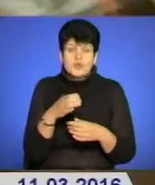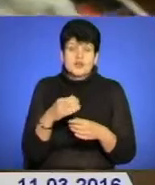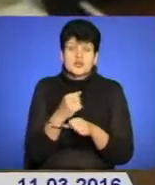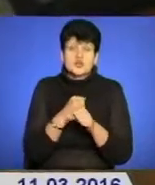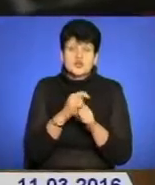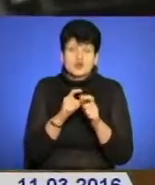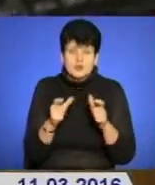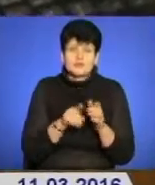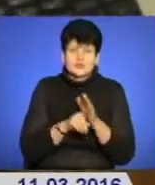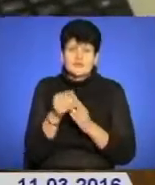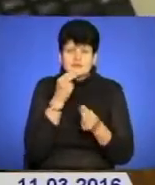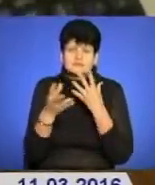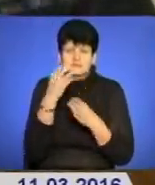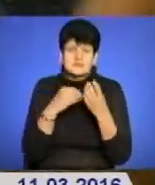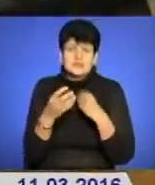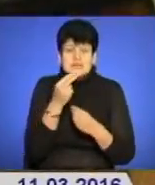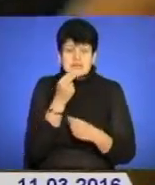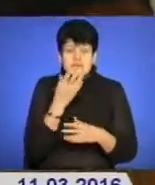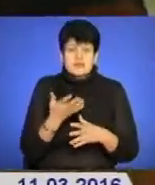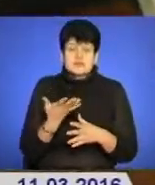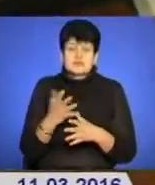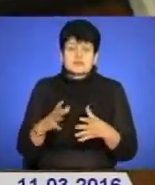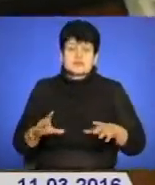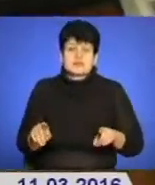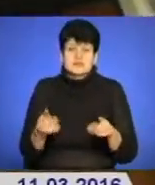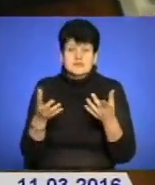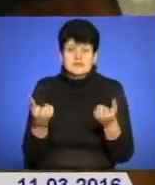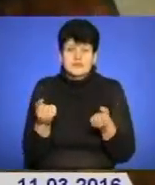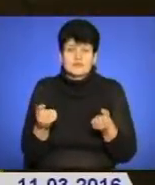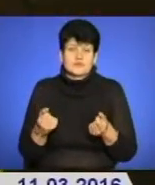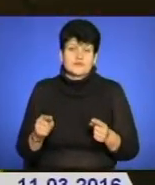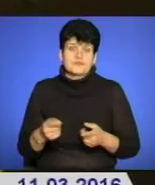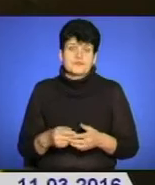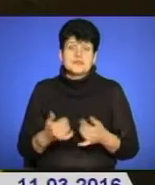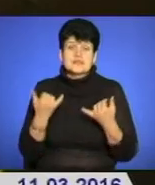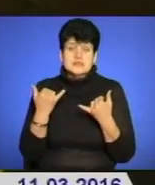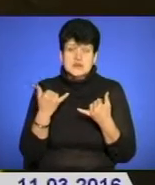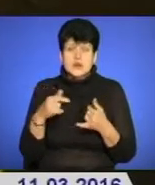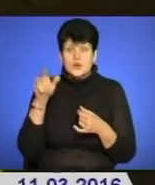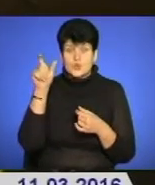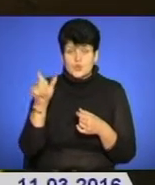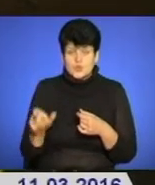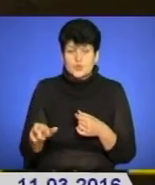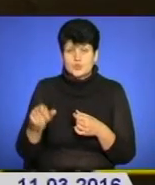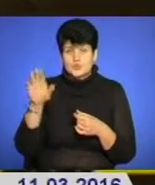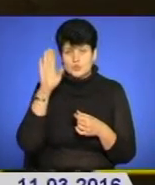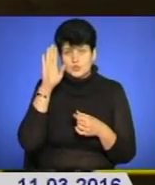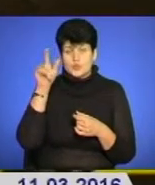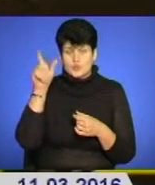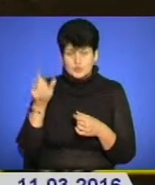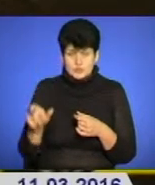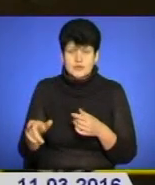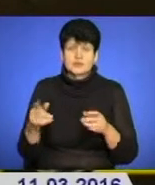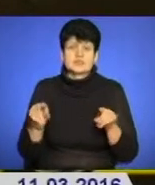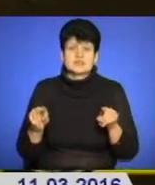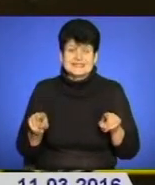будучи у магазині. Затриманий на гарячому злодій гастролер перебуває під вартою. На даний час особу затримано в порядку статті 208